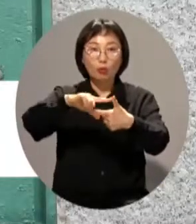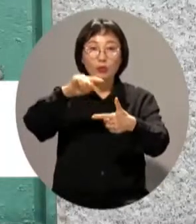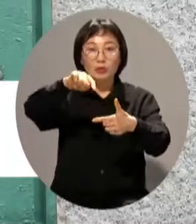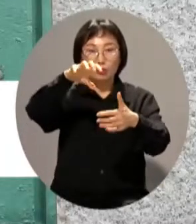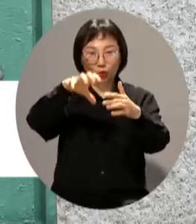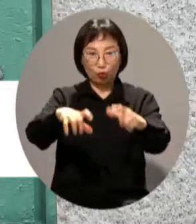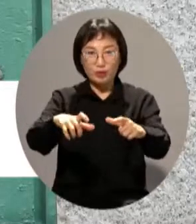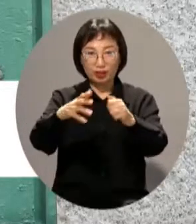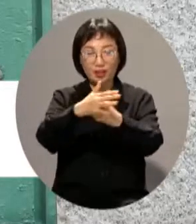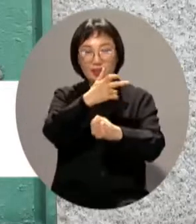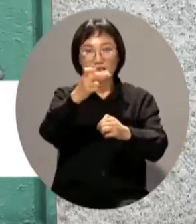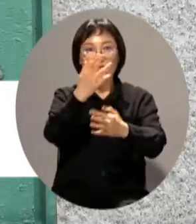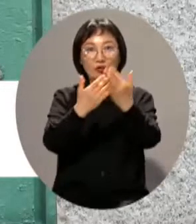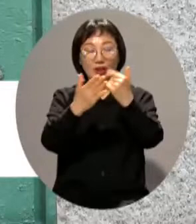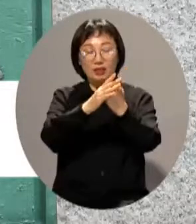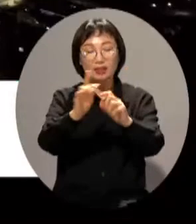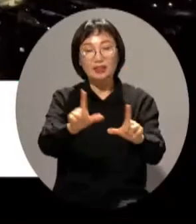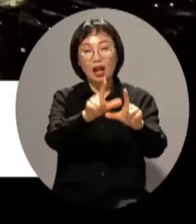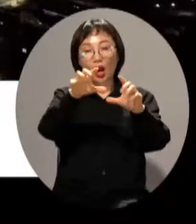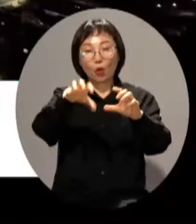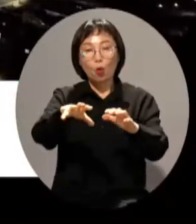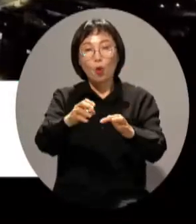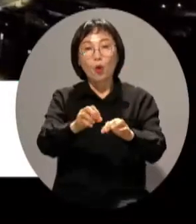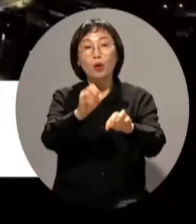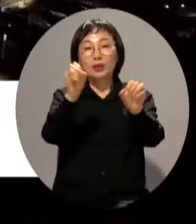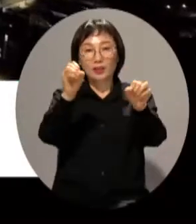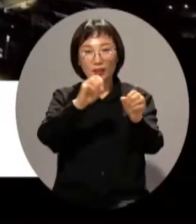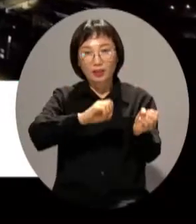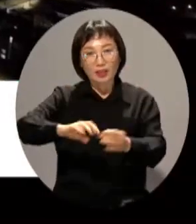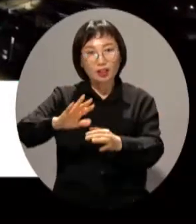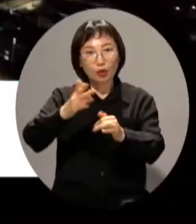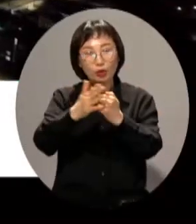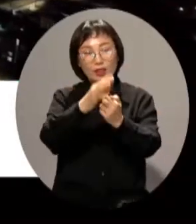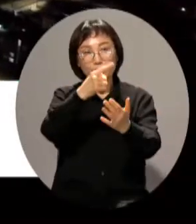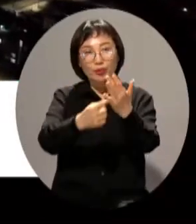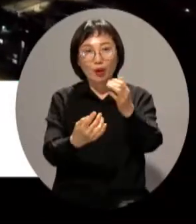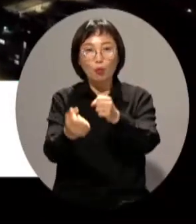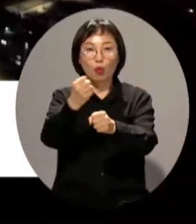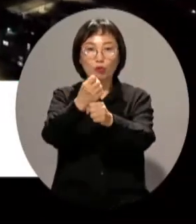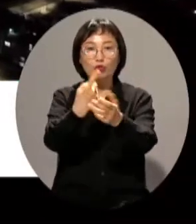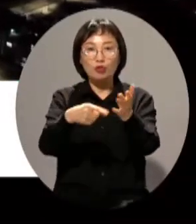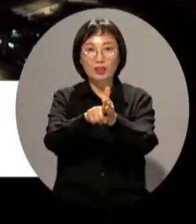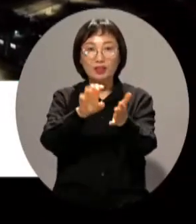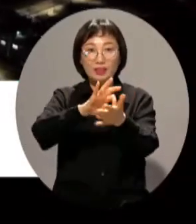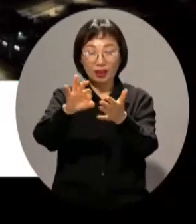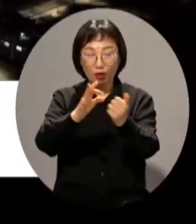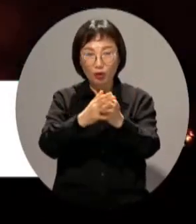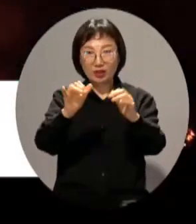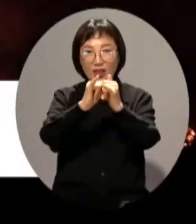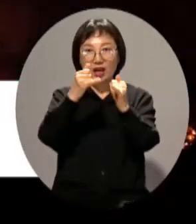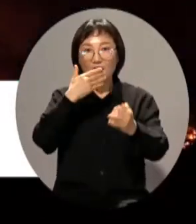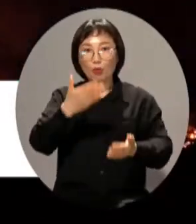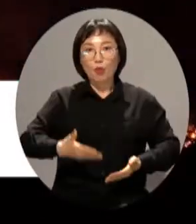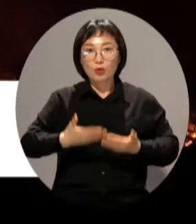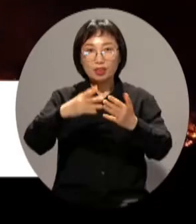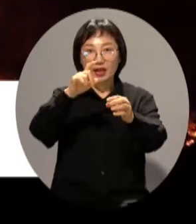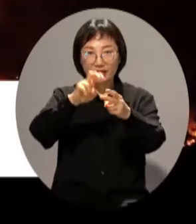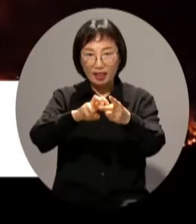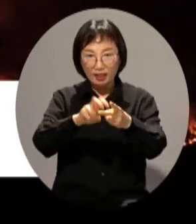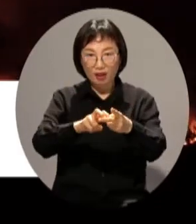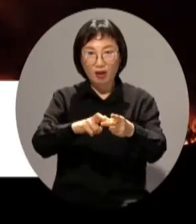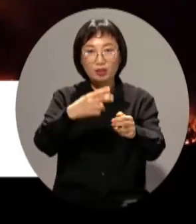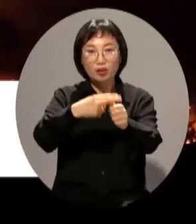3 풀로 삶의 터전을 잃은 주민들의 피해 복구를 위해 써달라며 교내 사회봉사센터 와 교직원 봉사단이